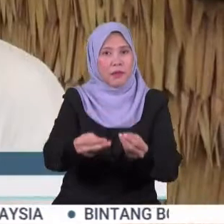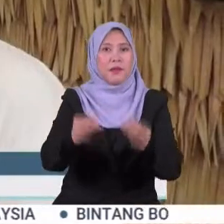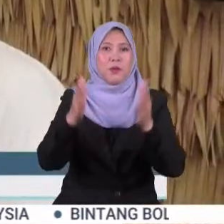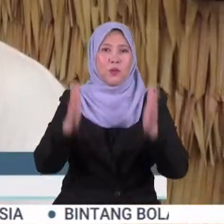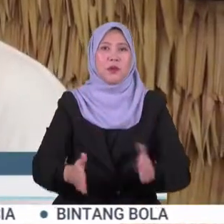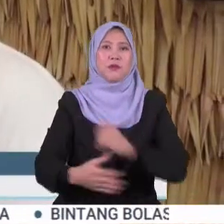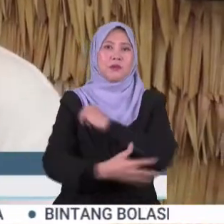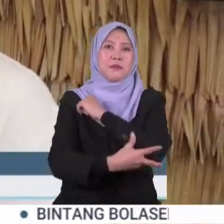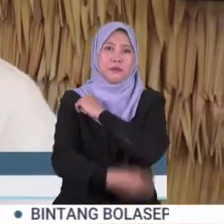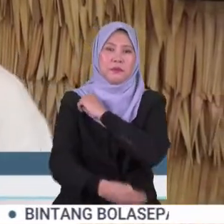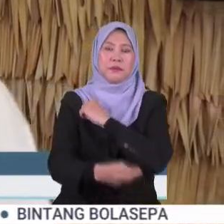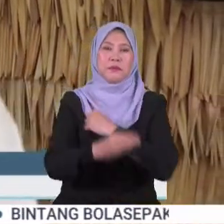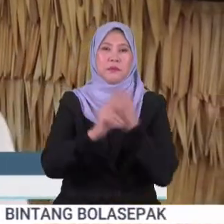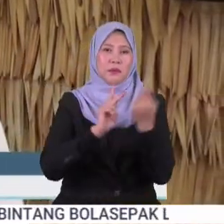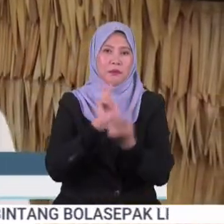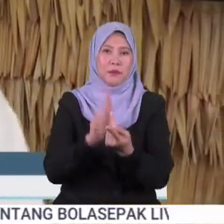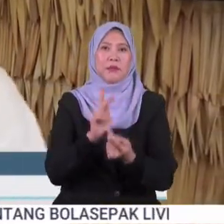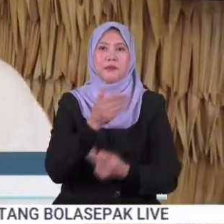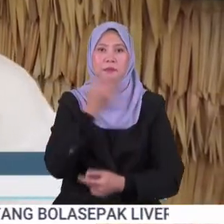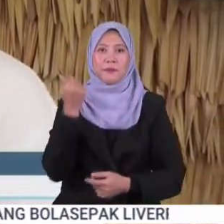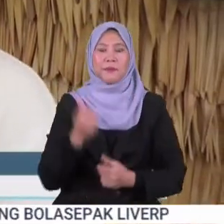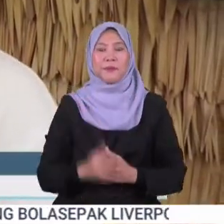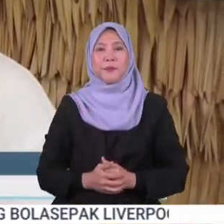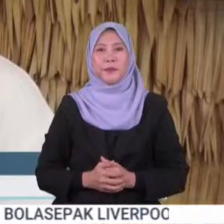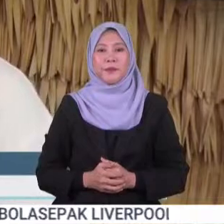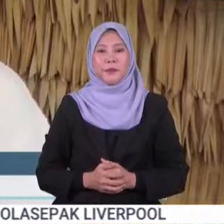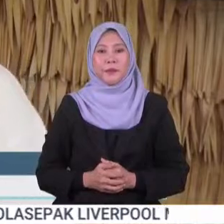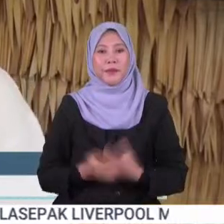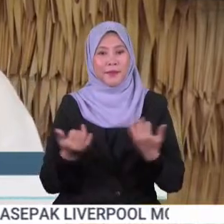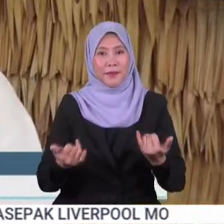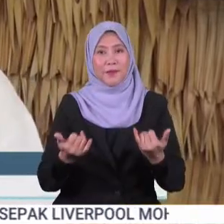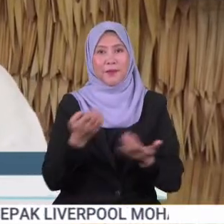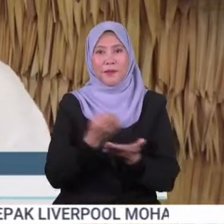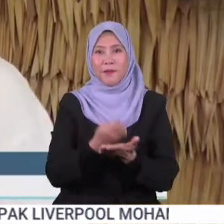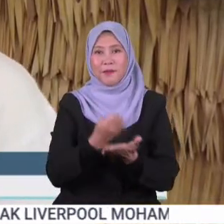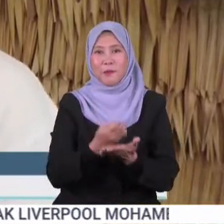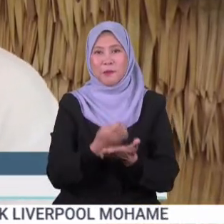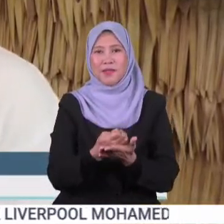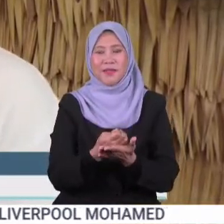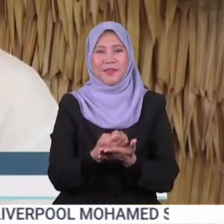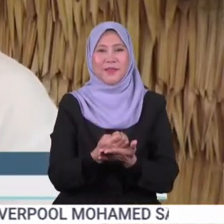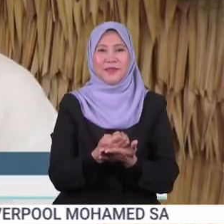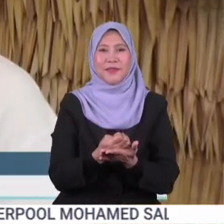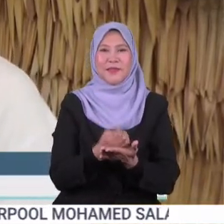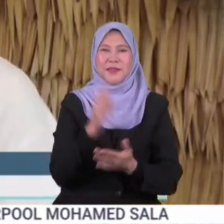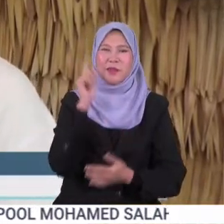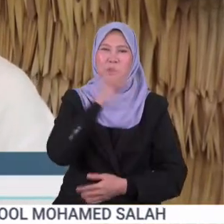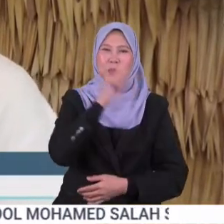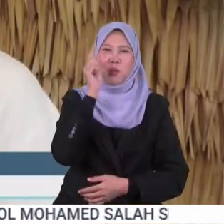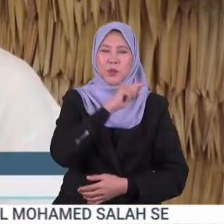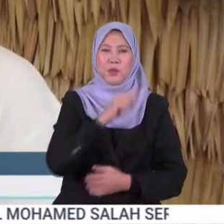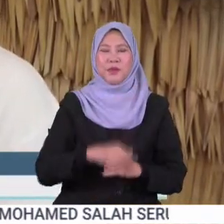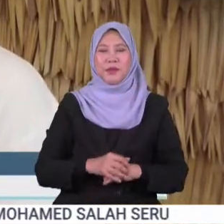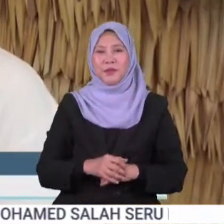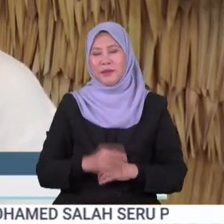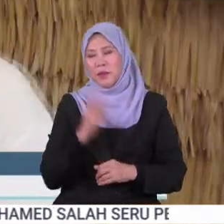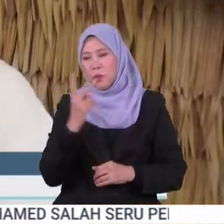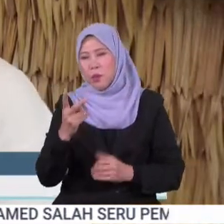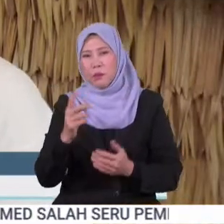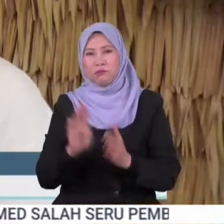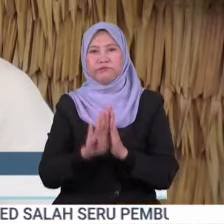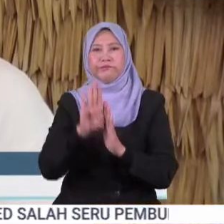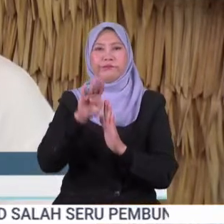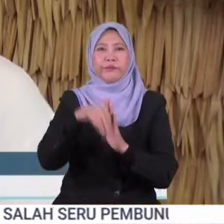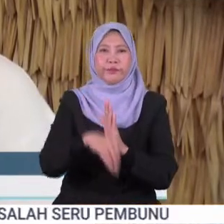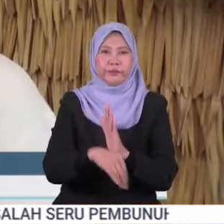lah. Wajar. Sebab untuk sekarang ekonomi sekarang ni memang teruk lah. Boleh nampak betul dia up and down.